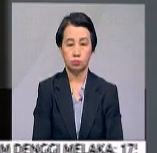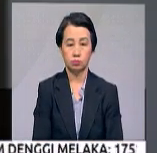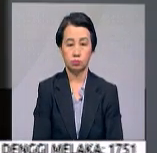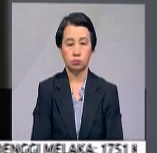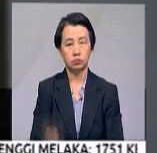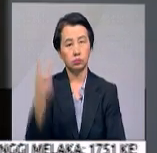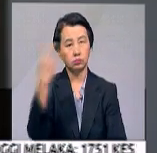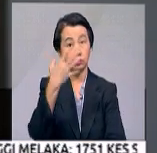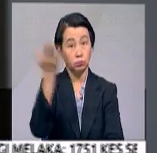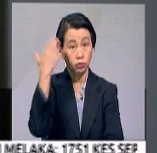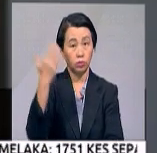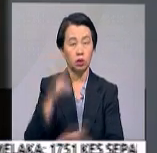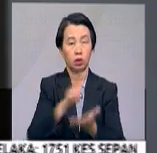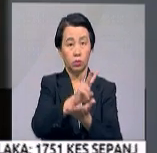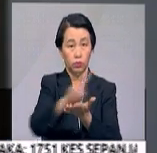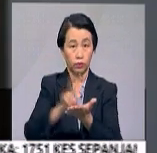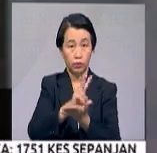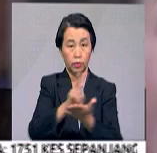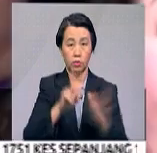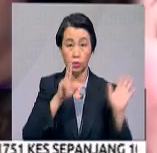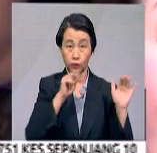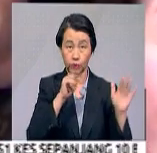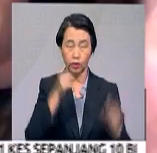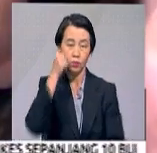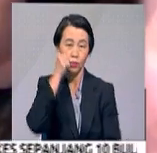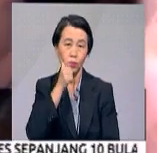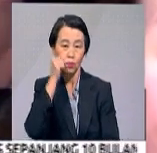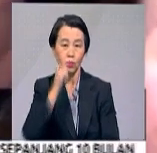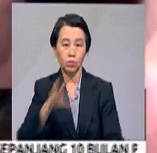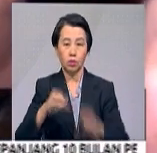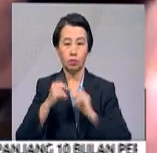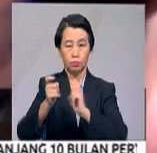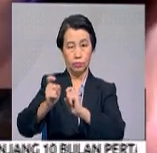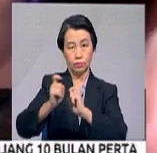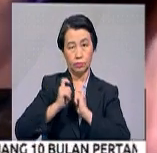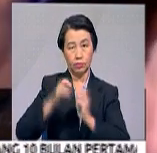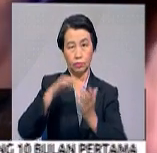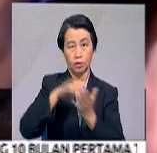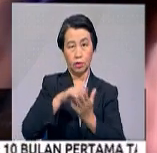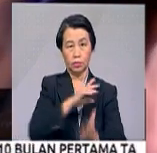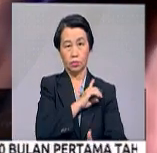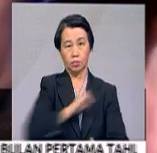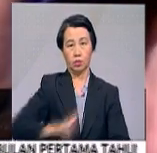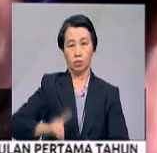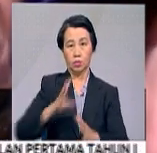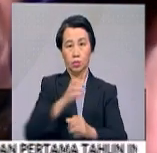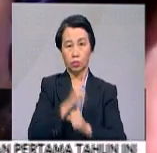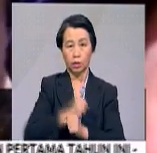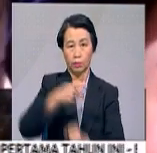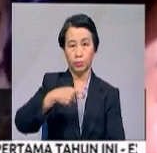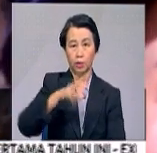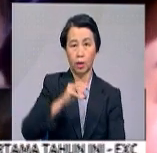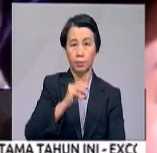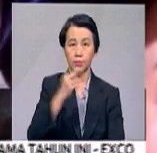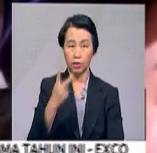Beberapa hari lalu, tular video di laman Twitter seorang gadis menerima anugerah pelajaran diraja kerana memperoleh